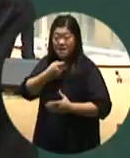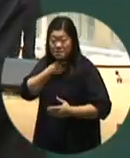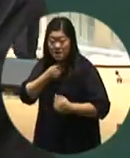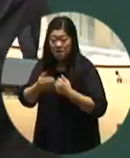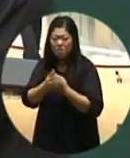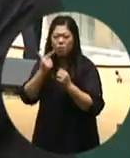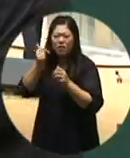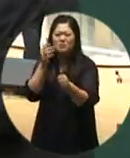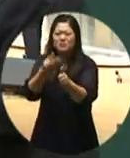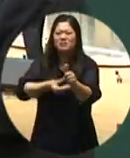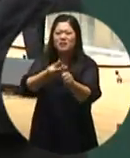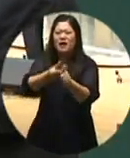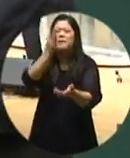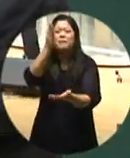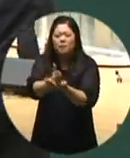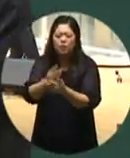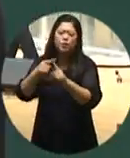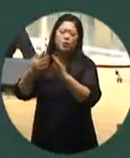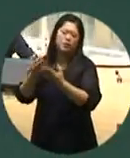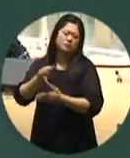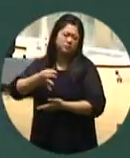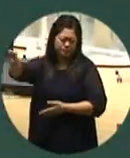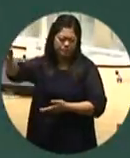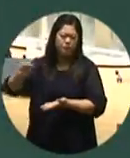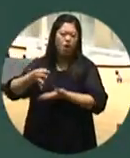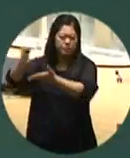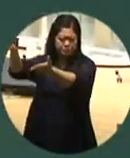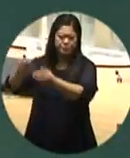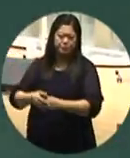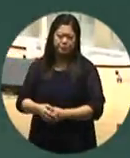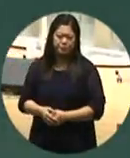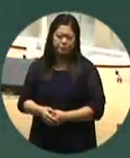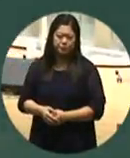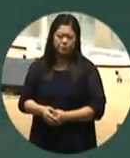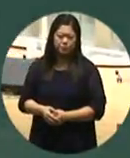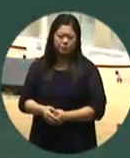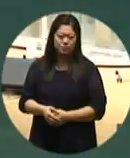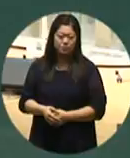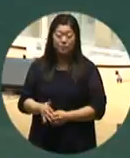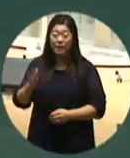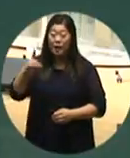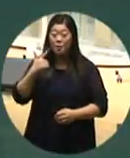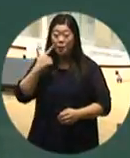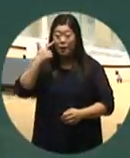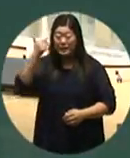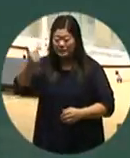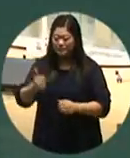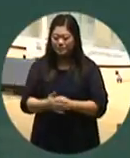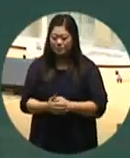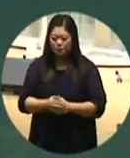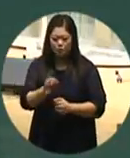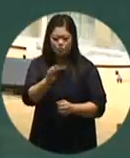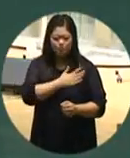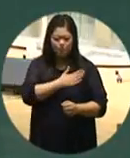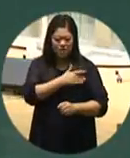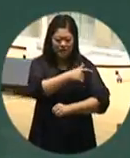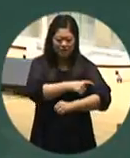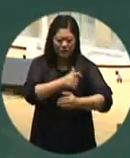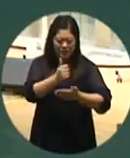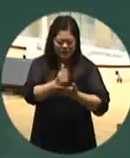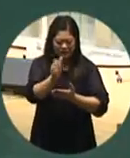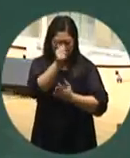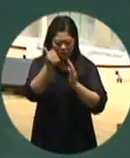church. 돈 있는 사람들 쫄쫄 따라다니면 이런 그게 옳은 목사입니까? So a pastor that is following church